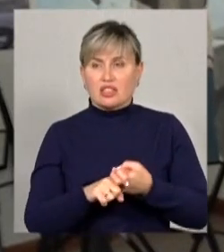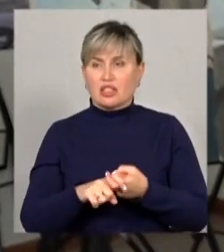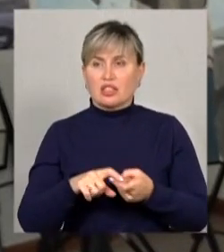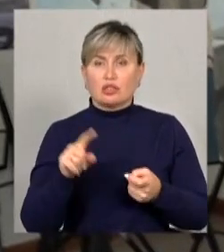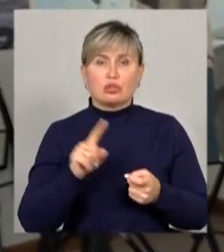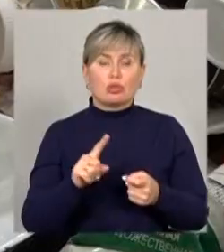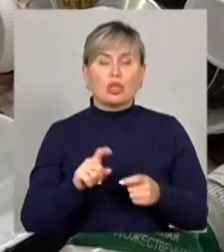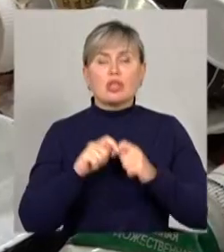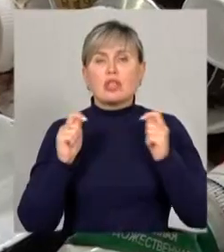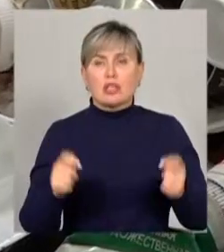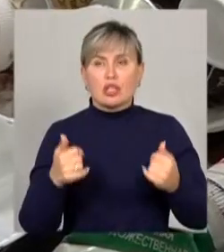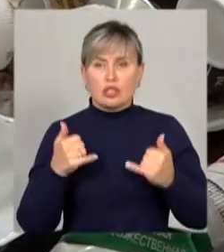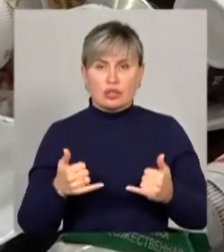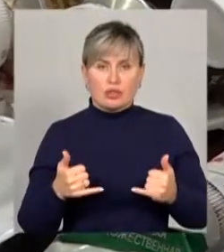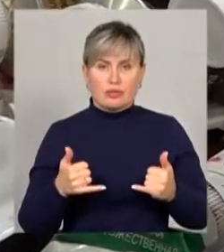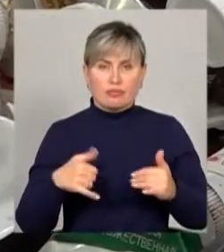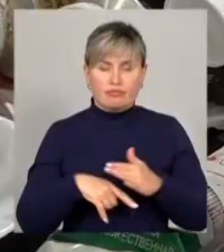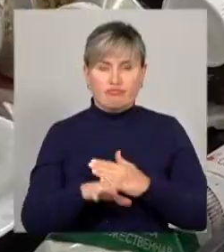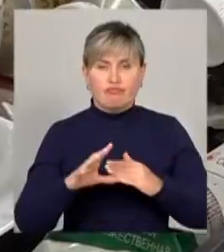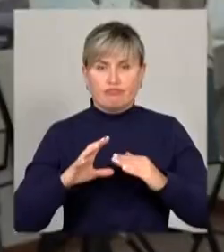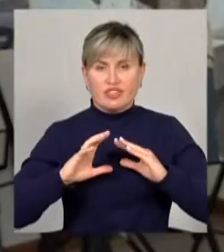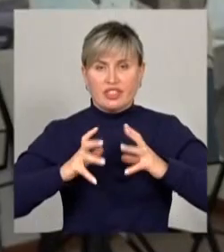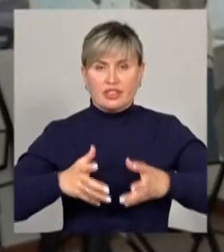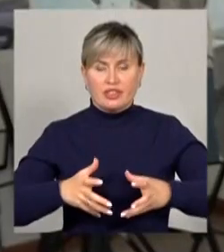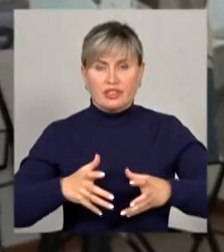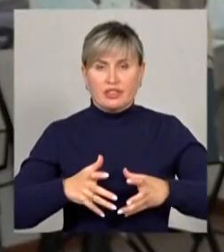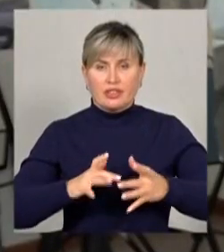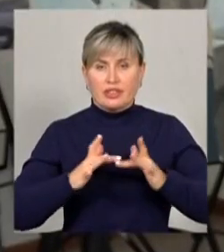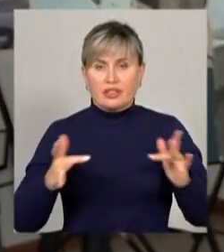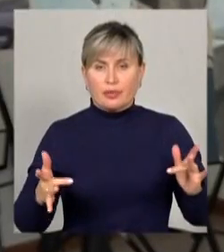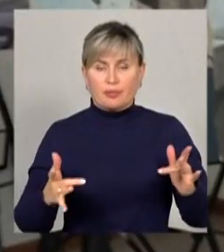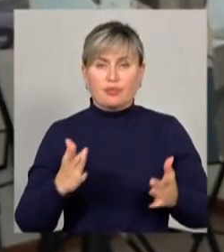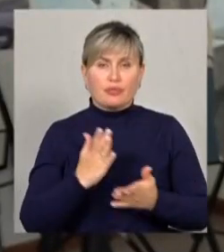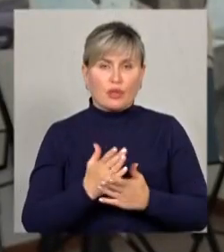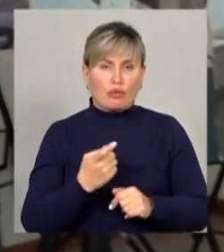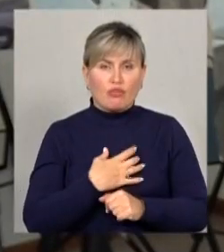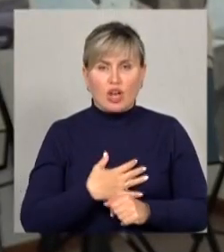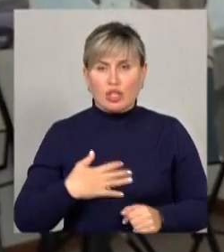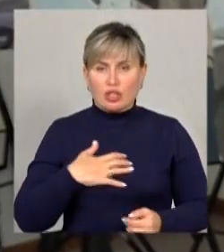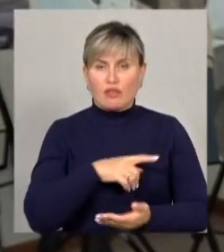что создает сейчас нейросети. Тут стоит уже острый вопрос.